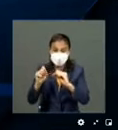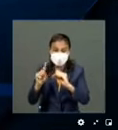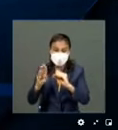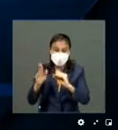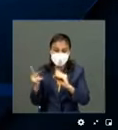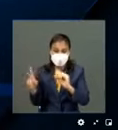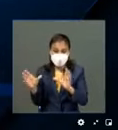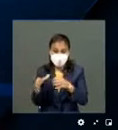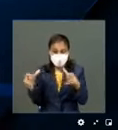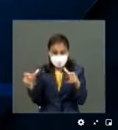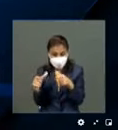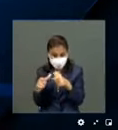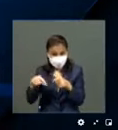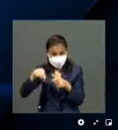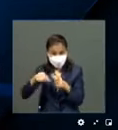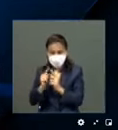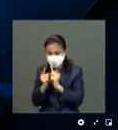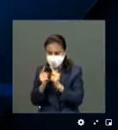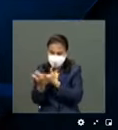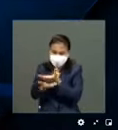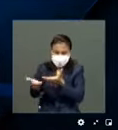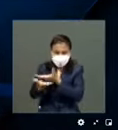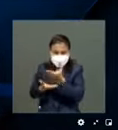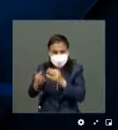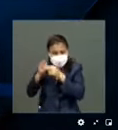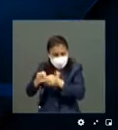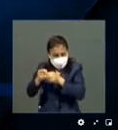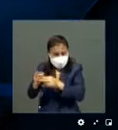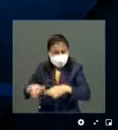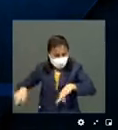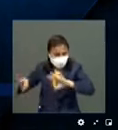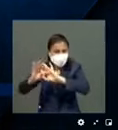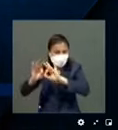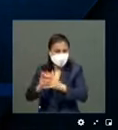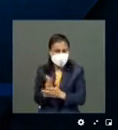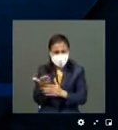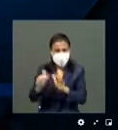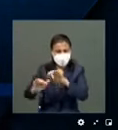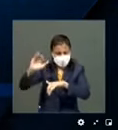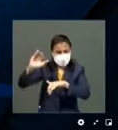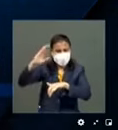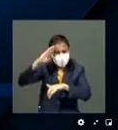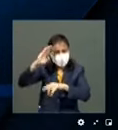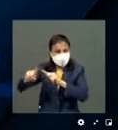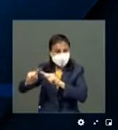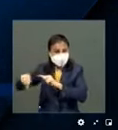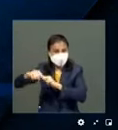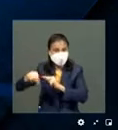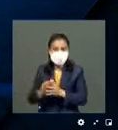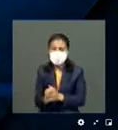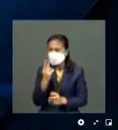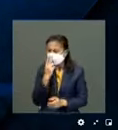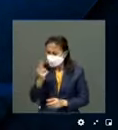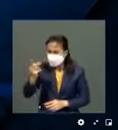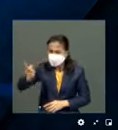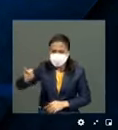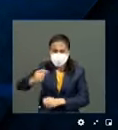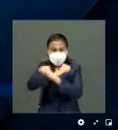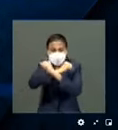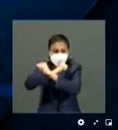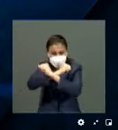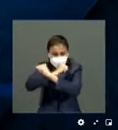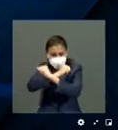ก็ได้มีการพูดคุยหารือกันและเน้นย้ำฝ่ายปกครองนะคะขอให้มีการกำกับติดตามป้องกันการ